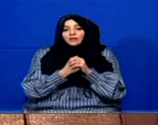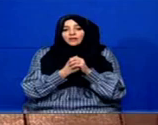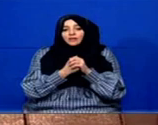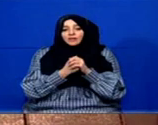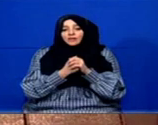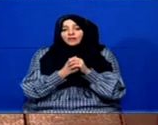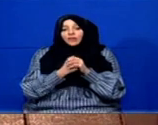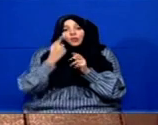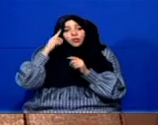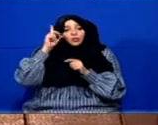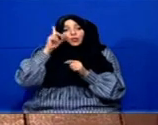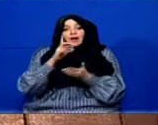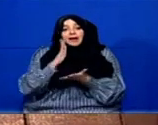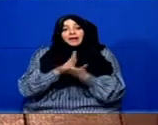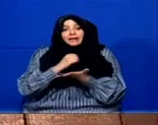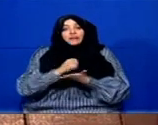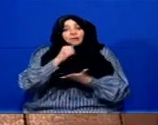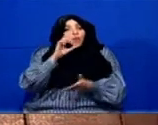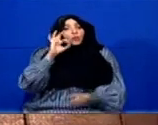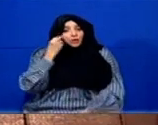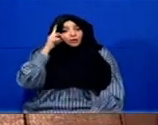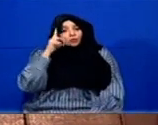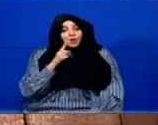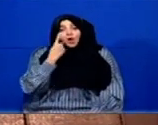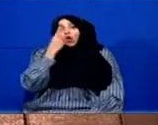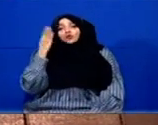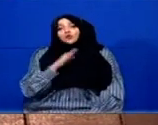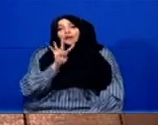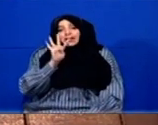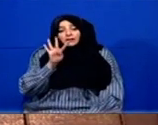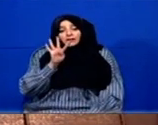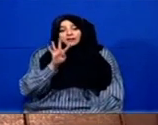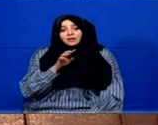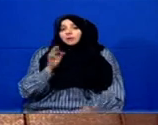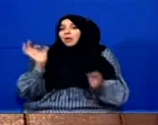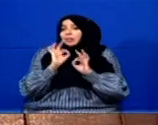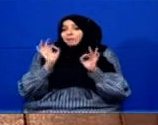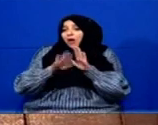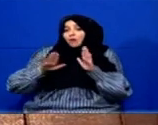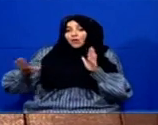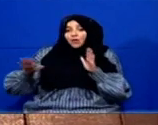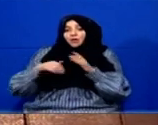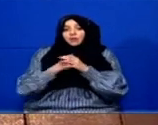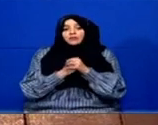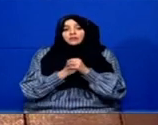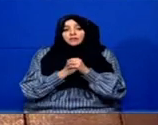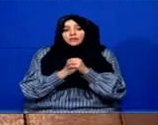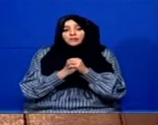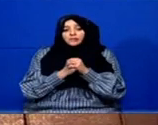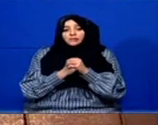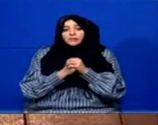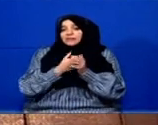لحقها في الميراث تستحق الربع لعدم وجود الفرع الوارث يعني